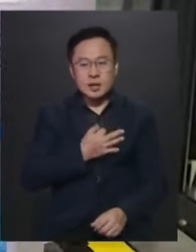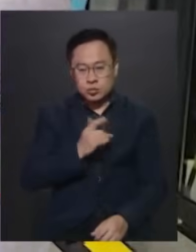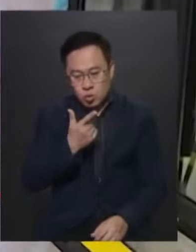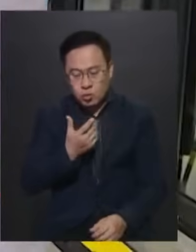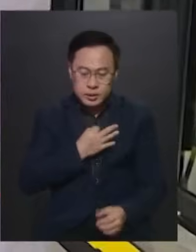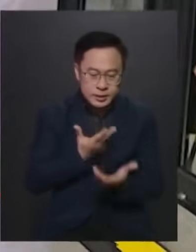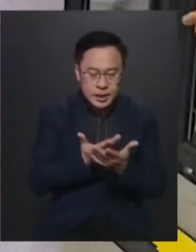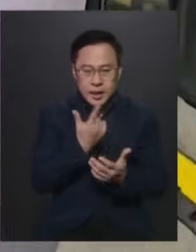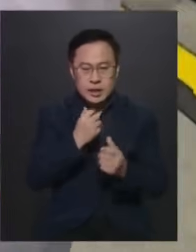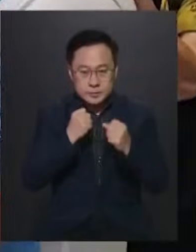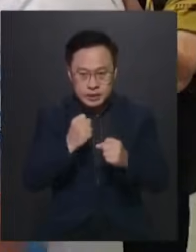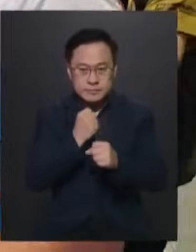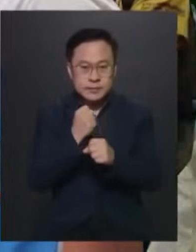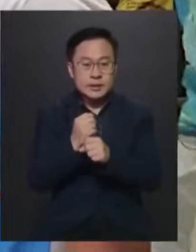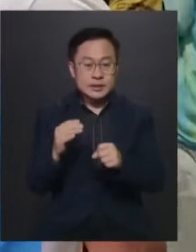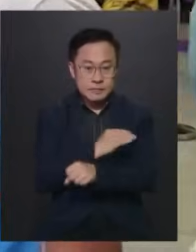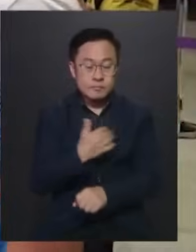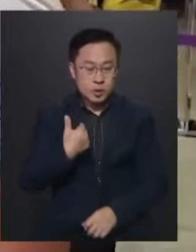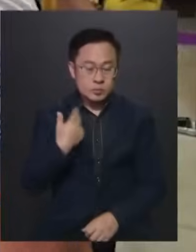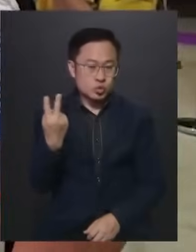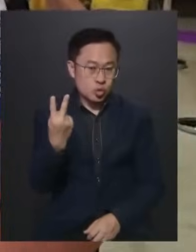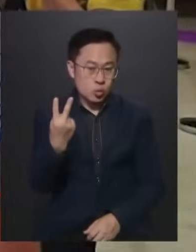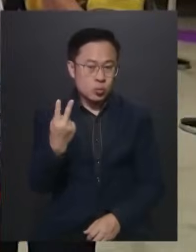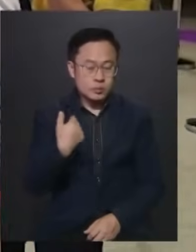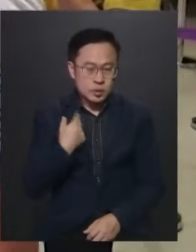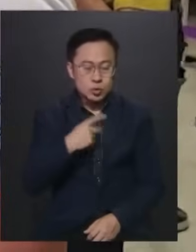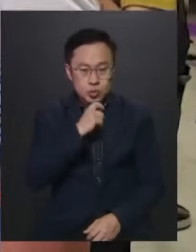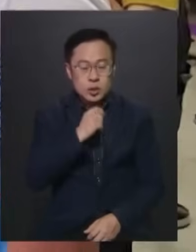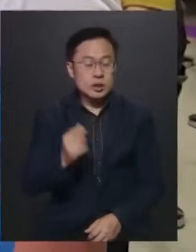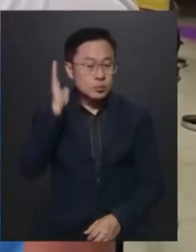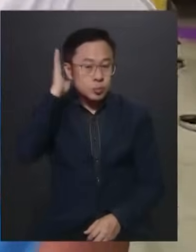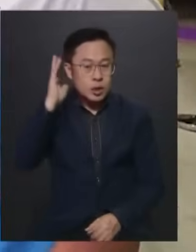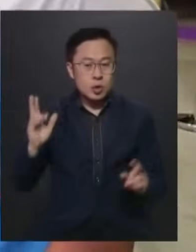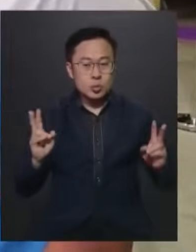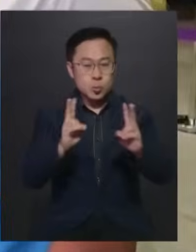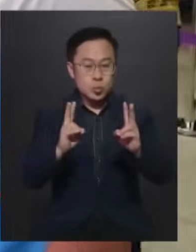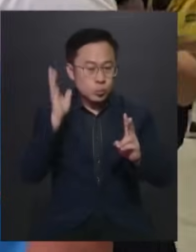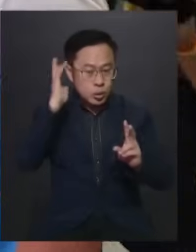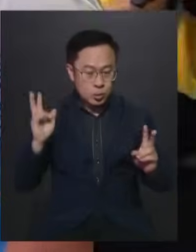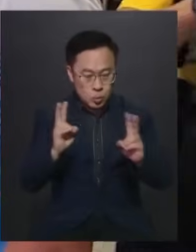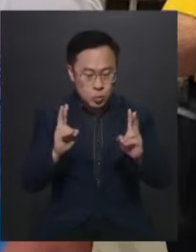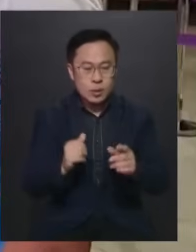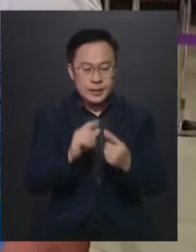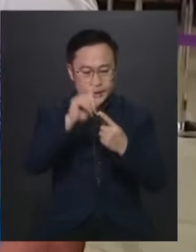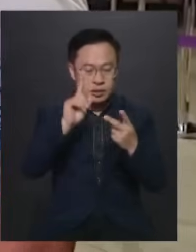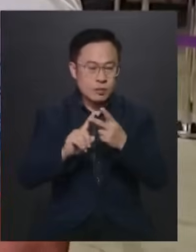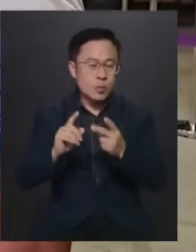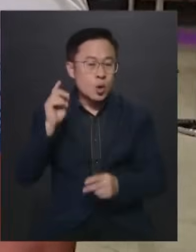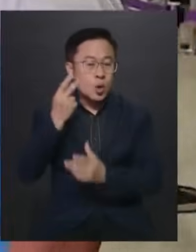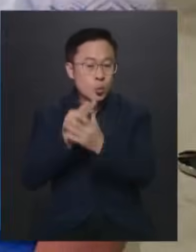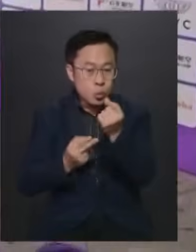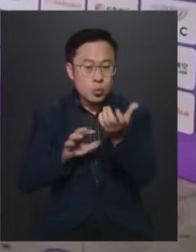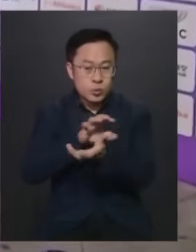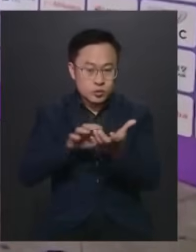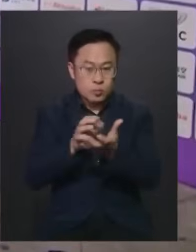สุดสำหรับรุ่งโรจนยังเหลือการแข่งขันอีก 2รายการประกอบด้วยชายคู่และคู่ผสมนะครับที่จะลวงแข่งขันรอบคัเลือกในวันนี้